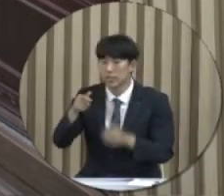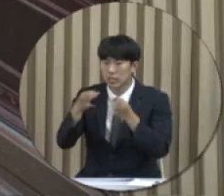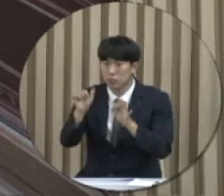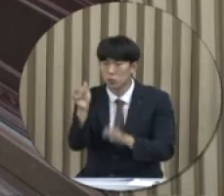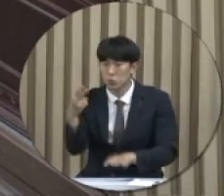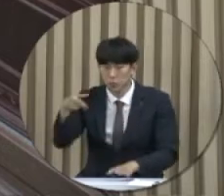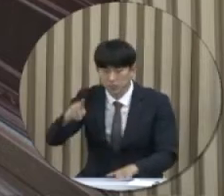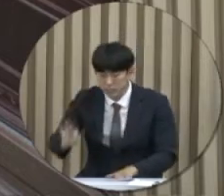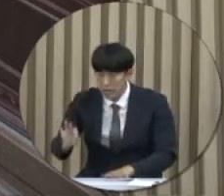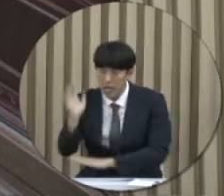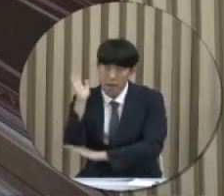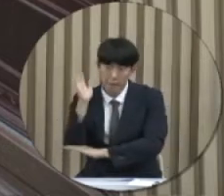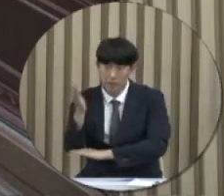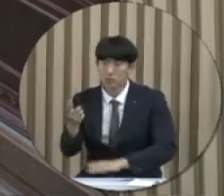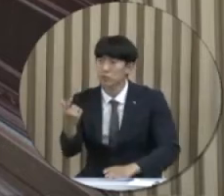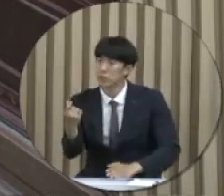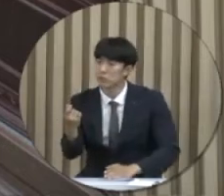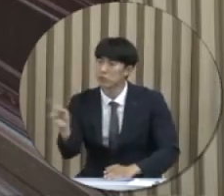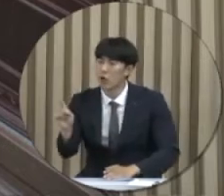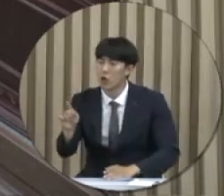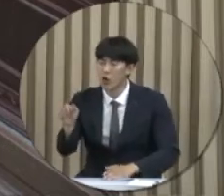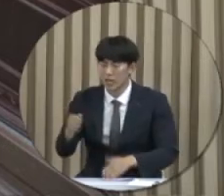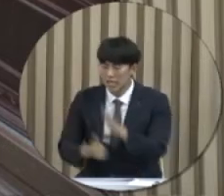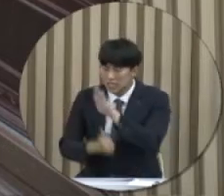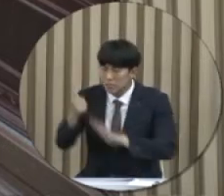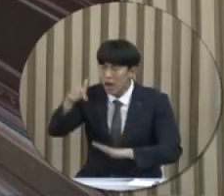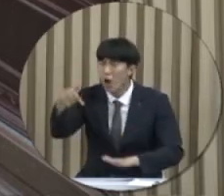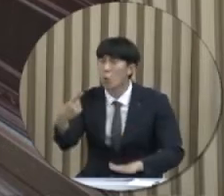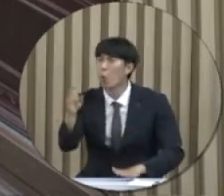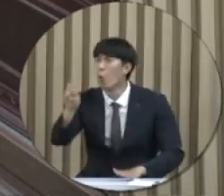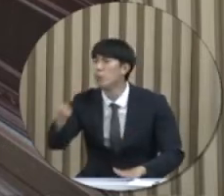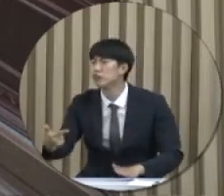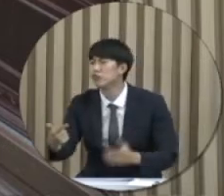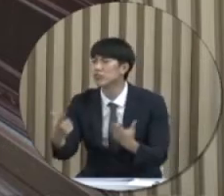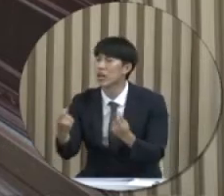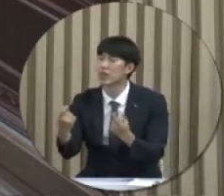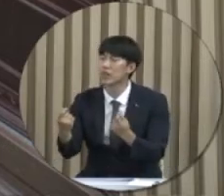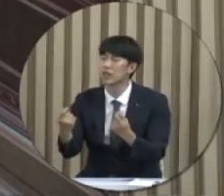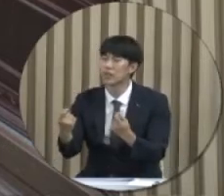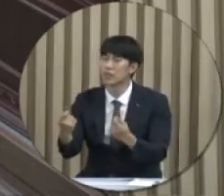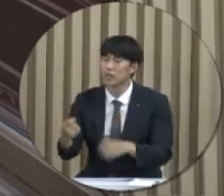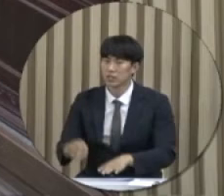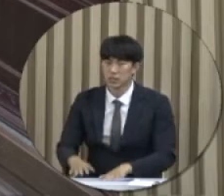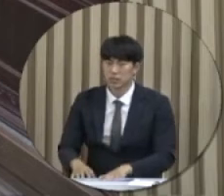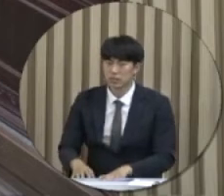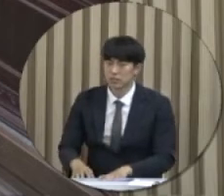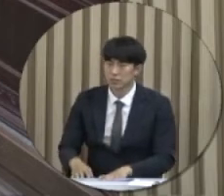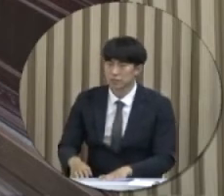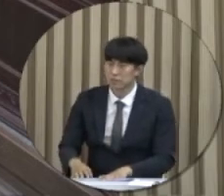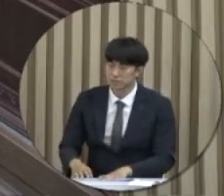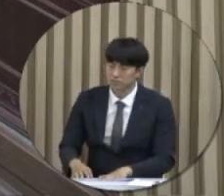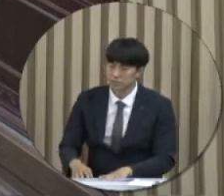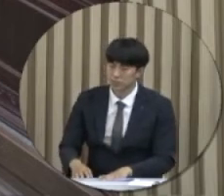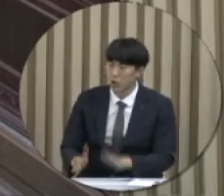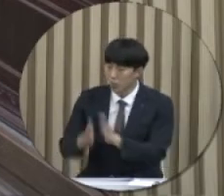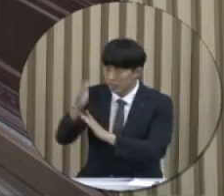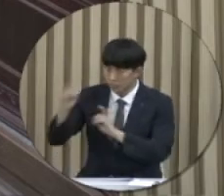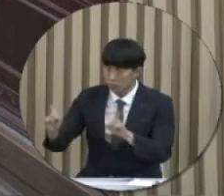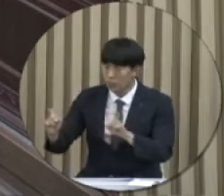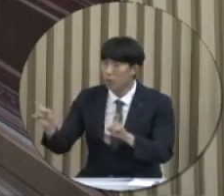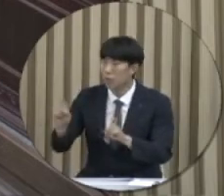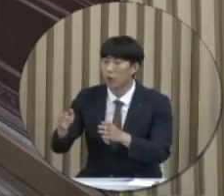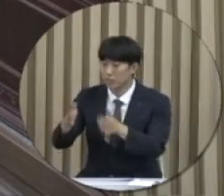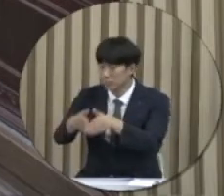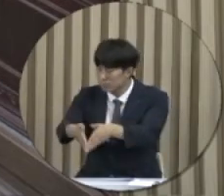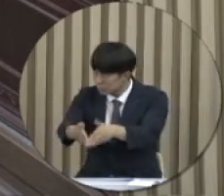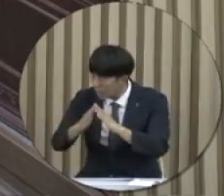의원님이 얘기했지만 희망 고문일 수 있다고 생각합니다. 최소한 무엇을 얘기하자, 우리 화성이 뭘 유치하자 하면